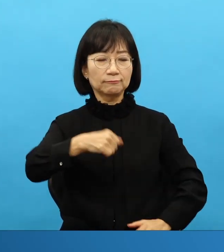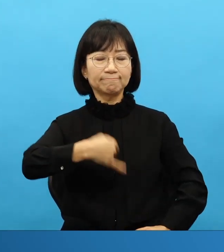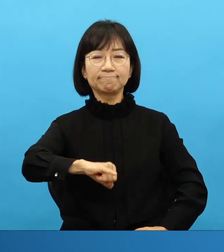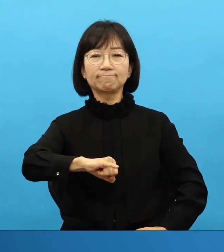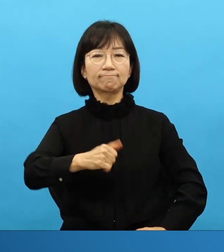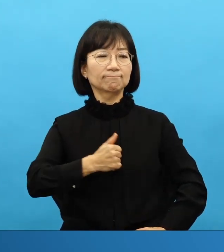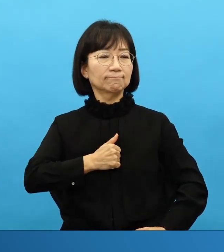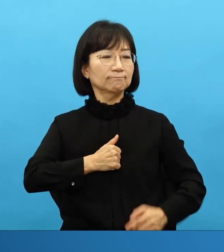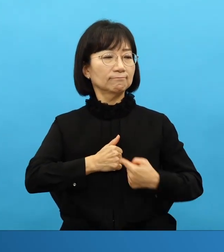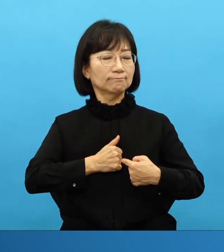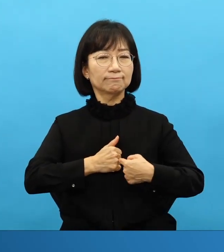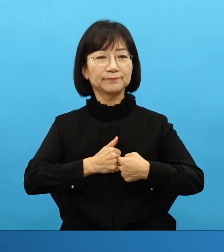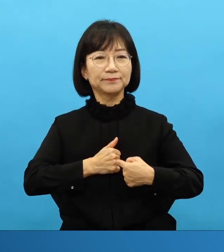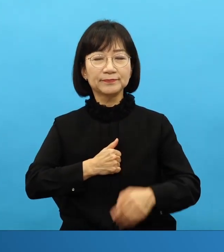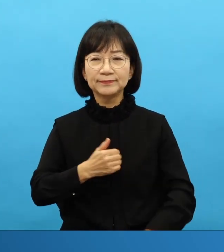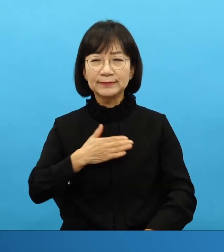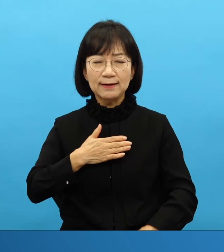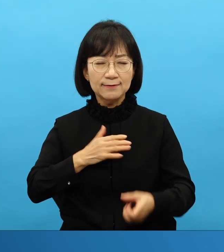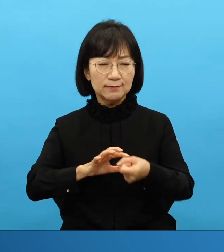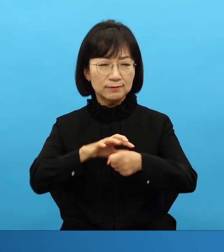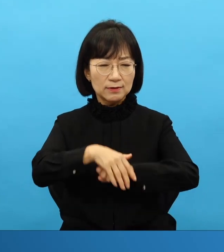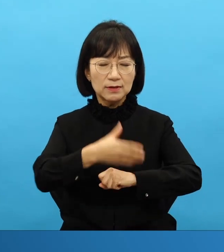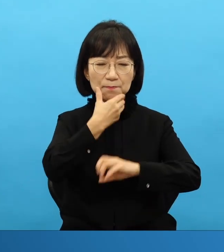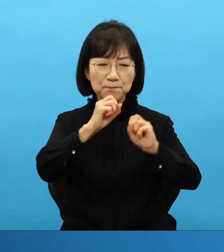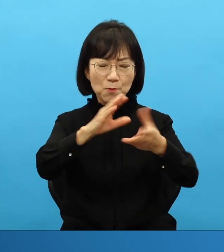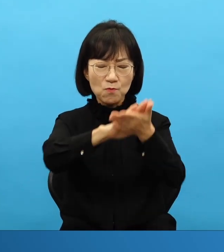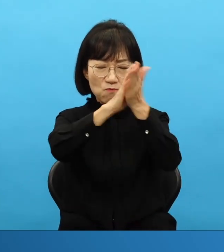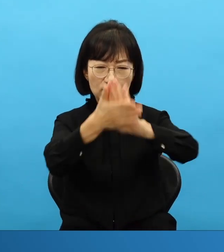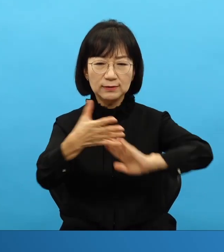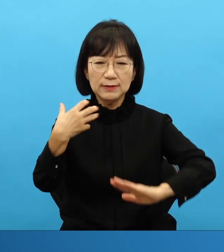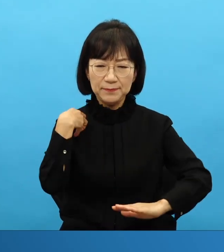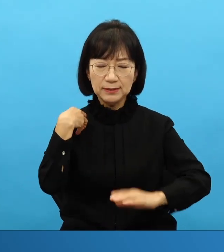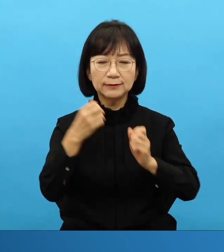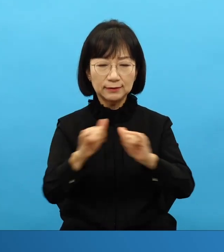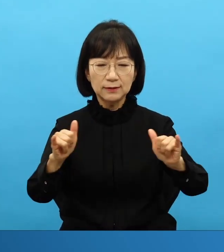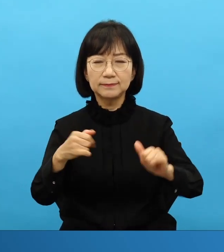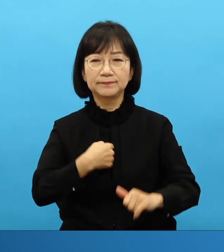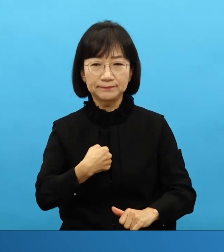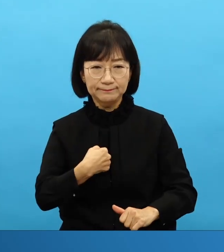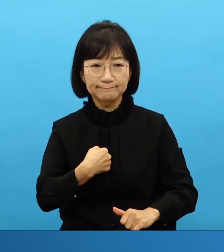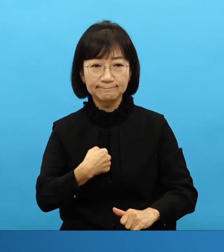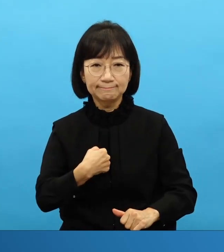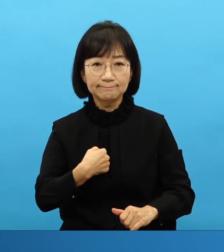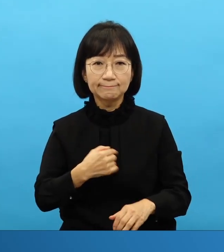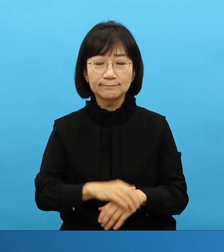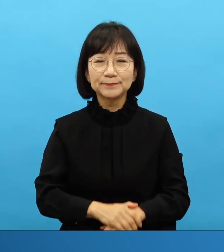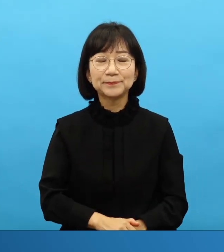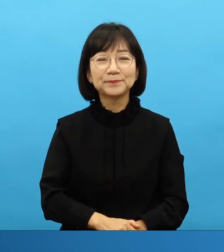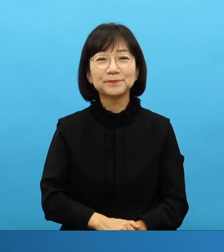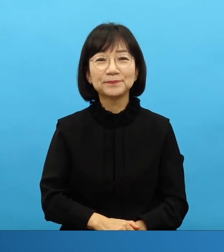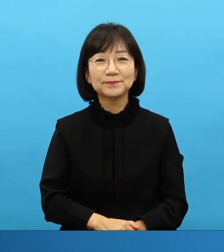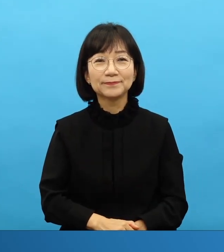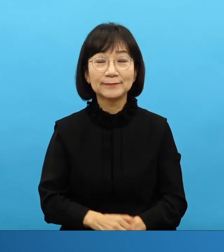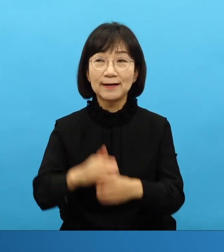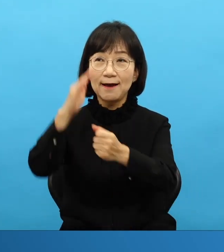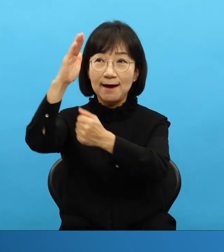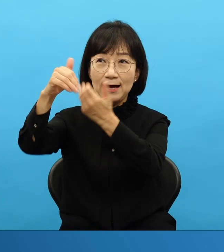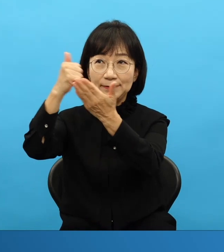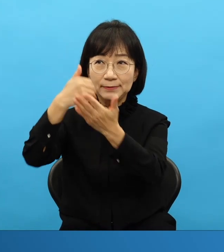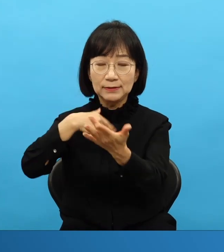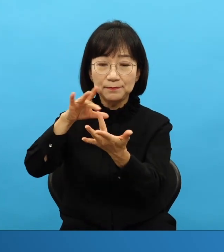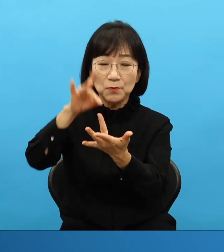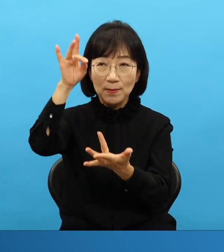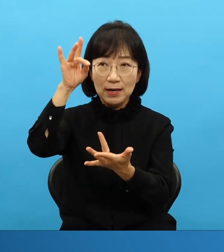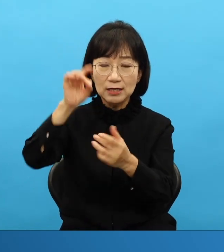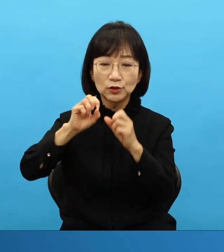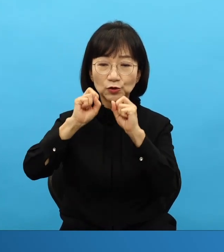나는 세계 복음하는 요원이다. 我是世界福音化的要员， 하나님이 세운 전도자다. 我是神确立